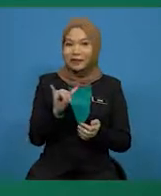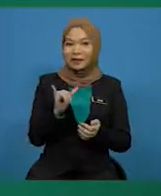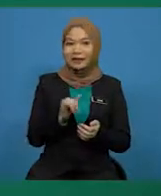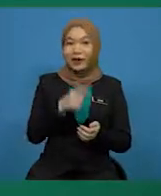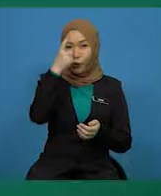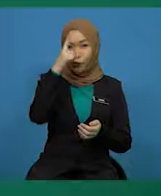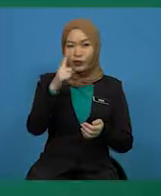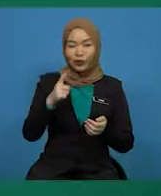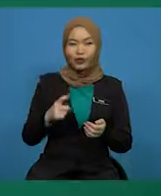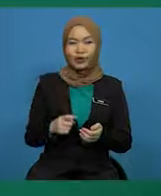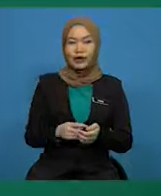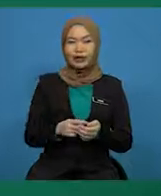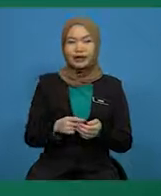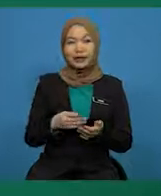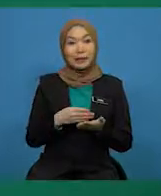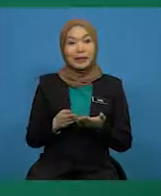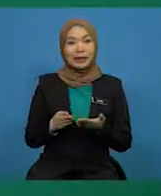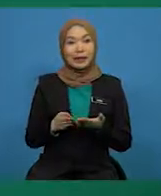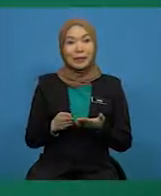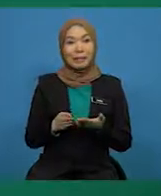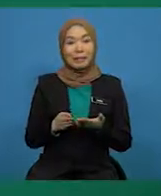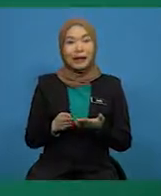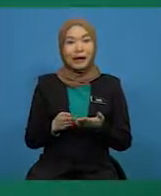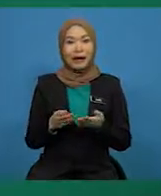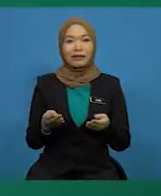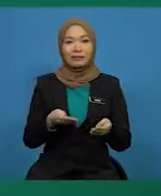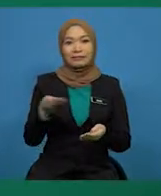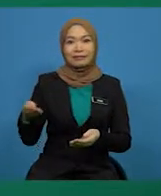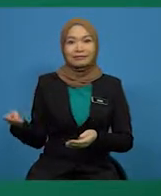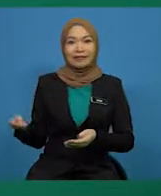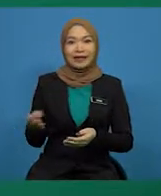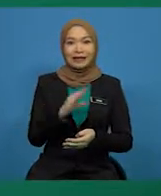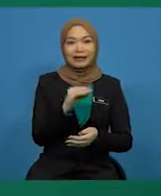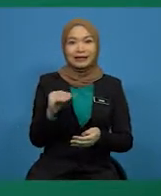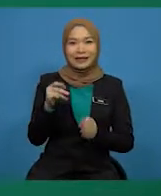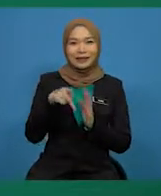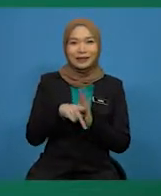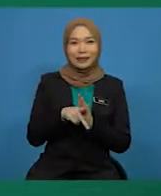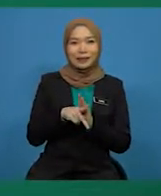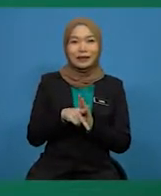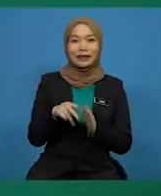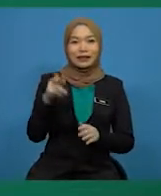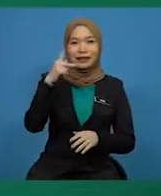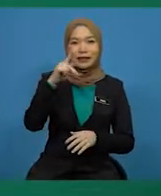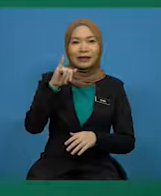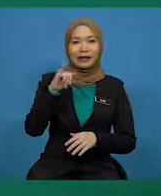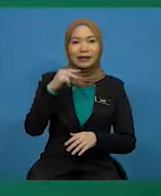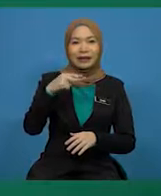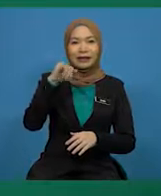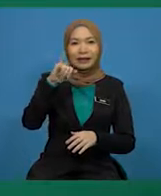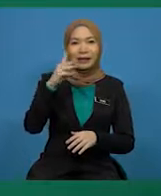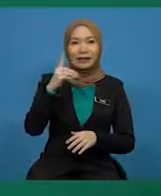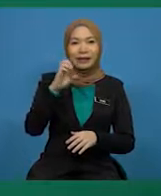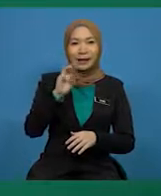barang dan perkhidmatan? Ya, sememangnya tidak sama. Firma meminta wang bagi